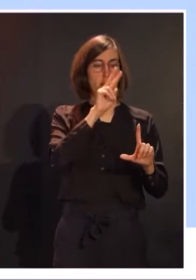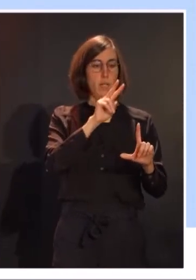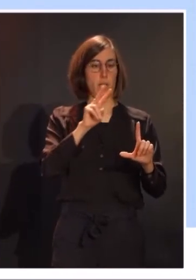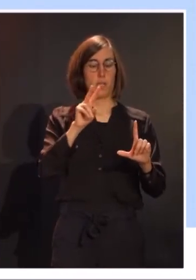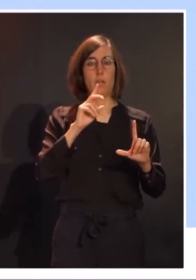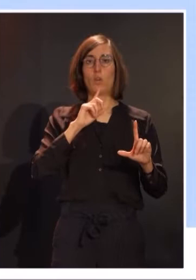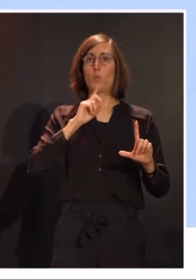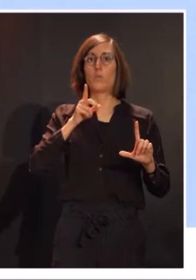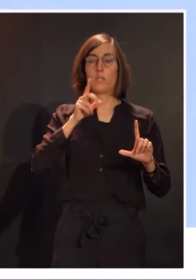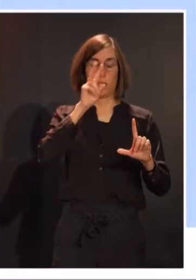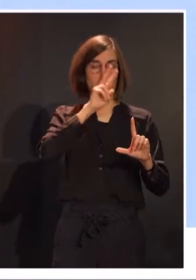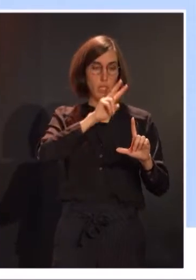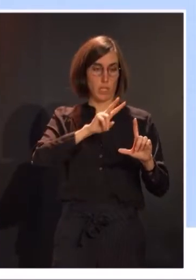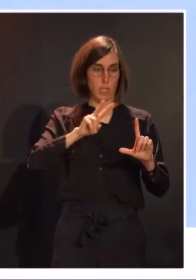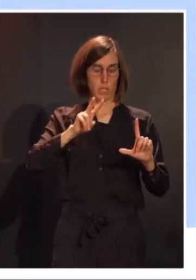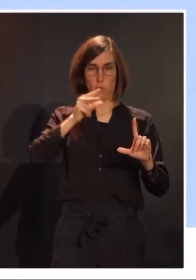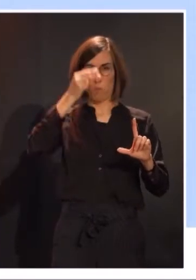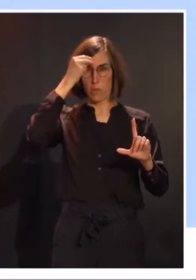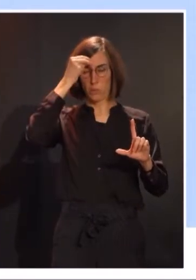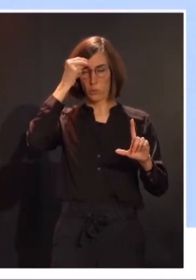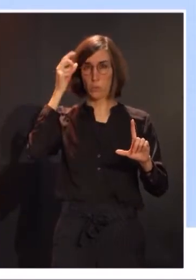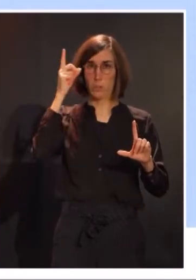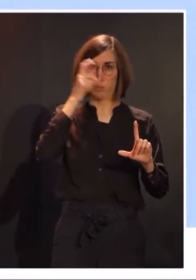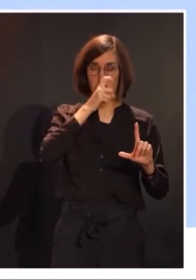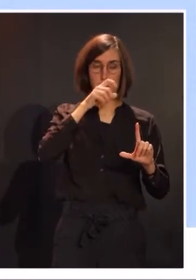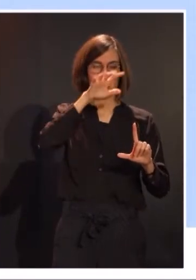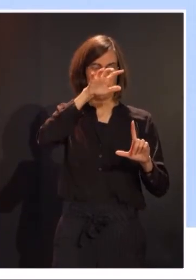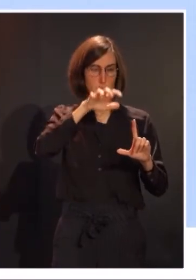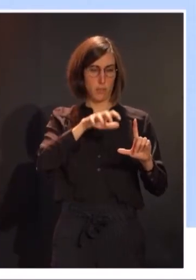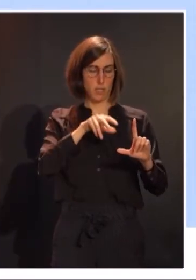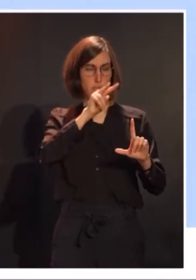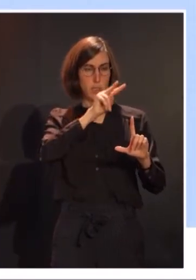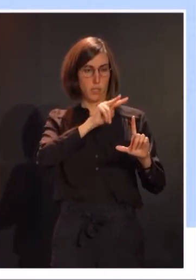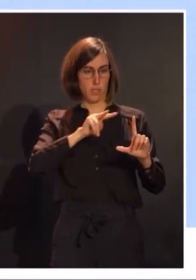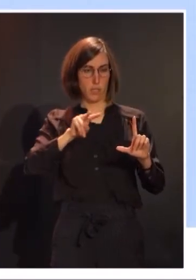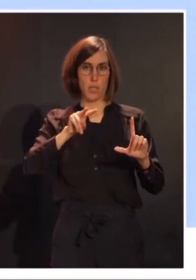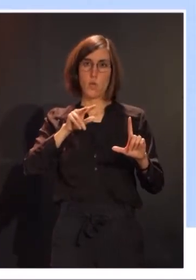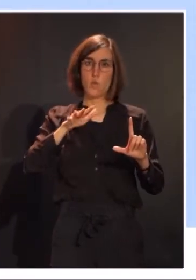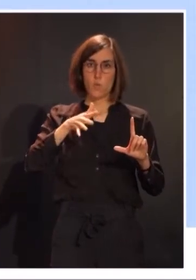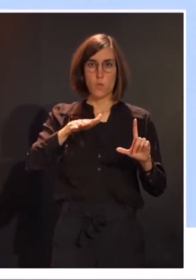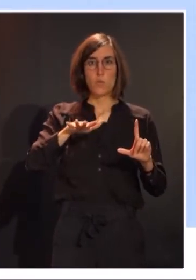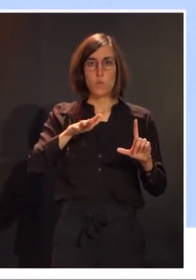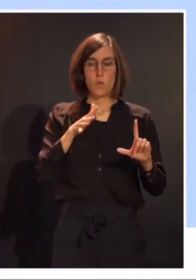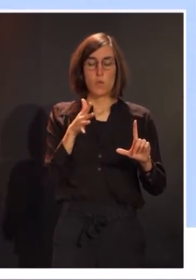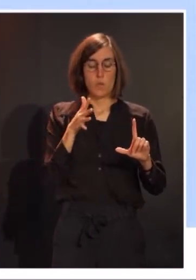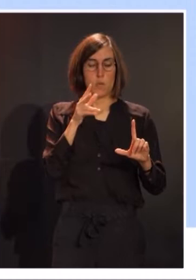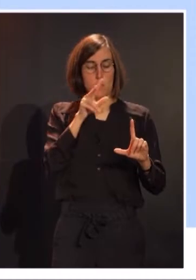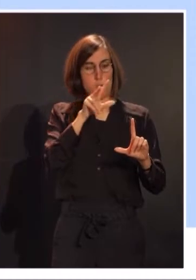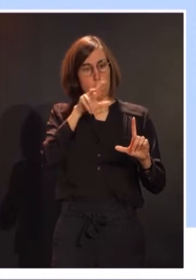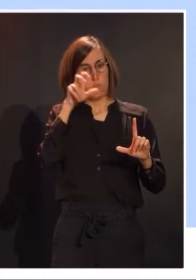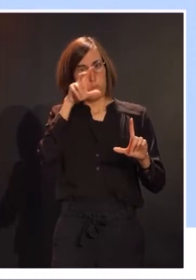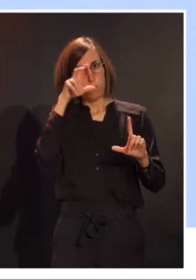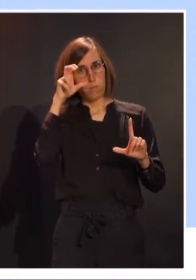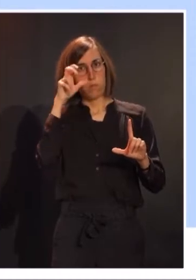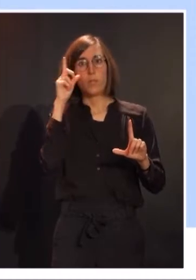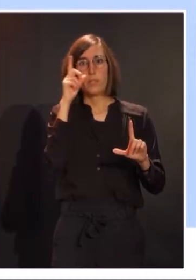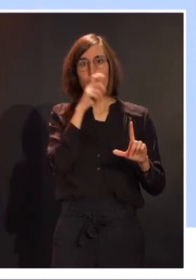consignes, déchiffrer un texte. Elle n'a pas accès à la compréhension en fait, des éléments.